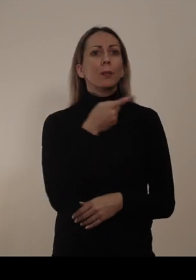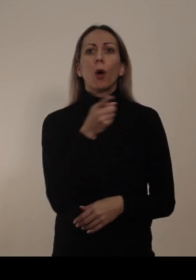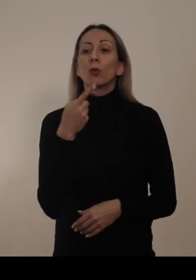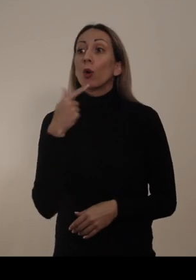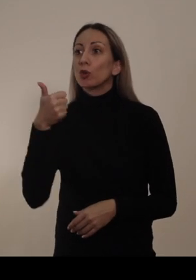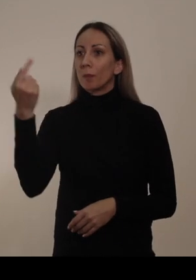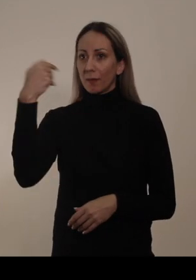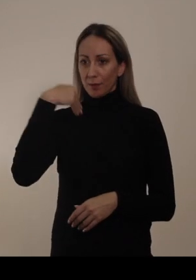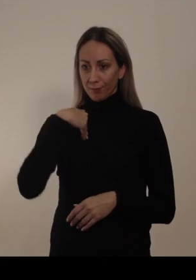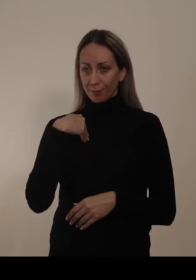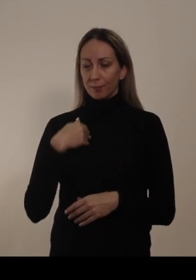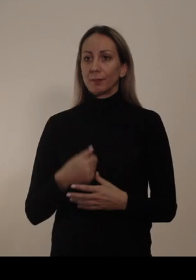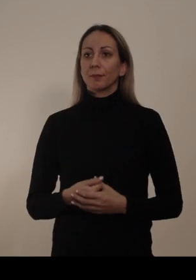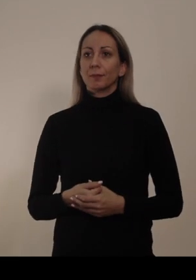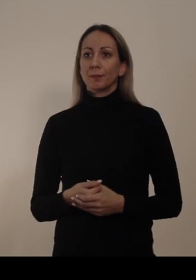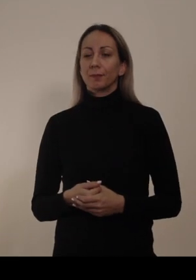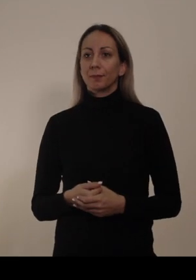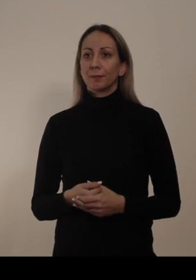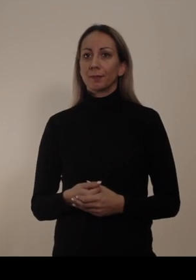da vidimo tko će nam prvi doći.